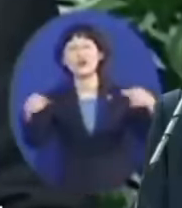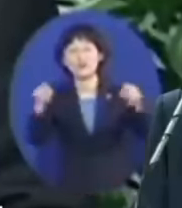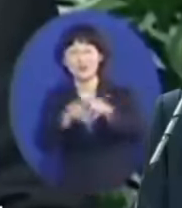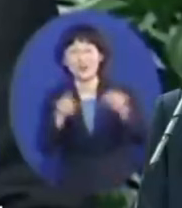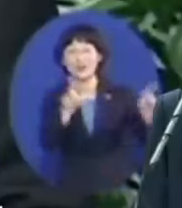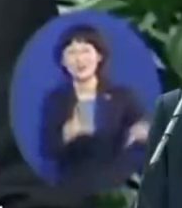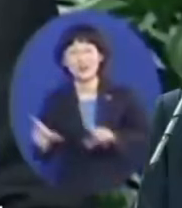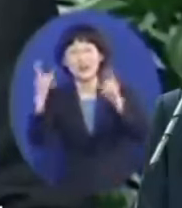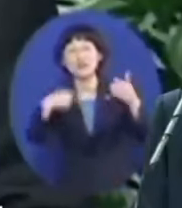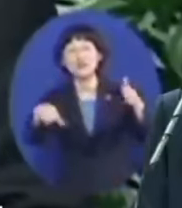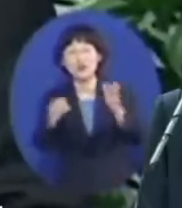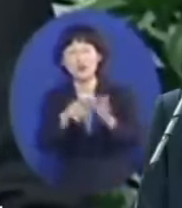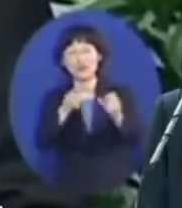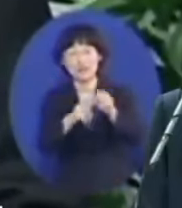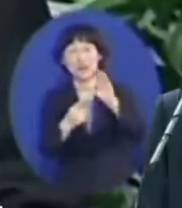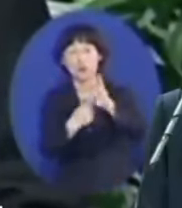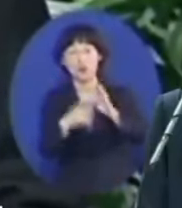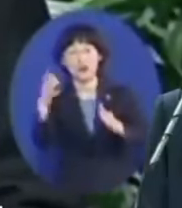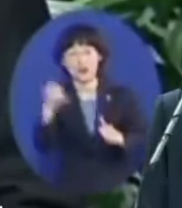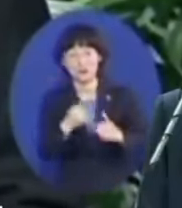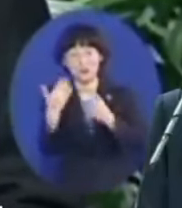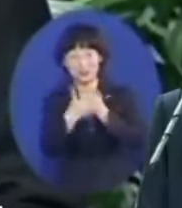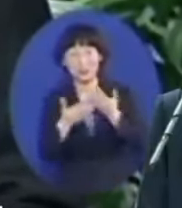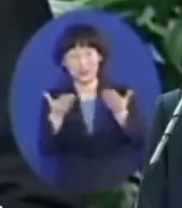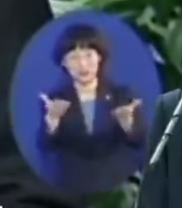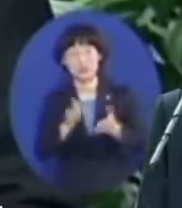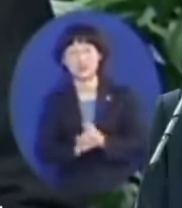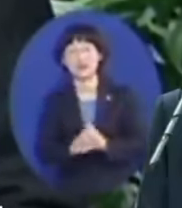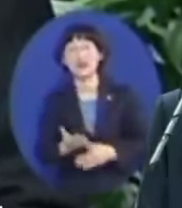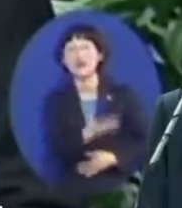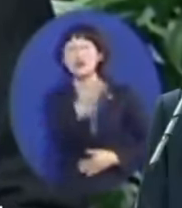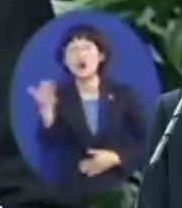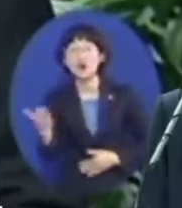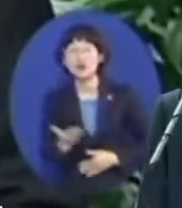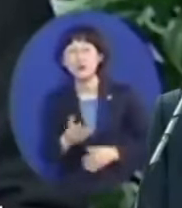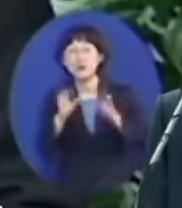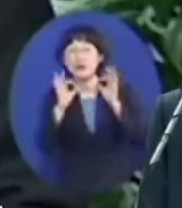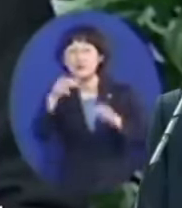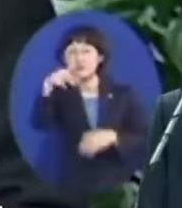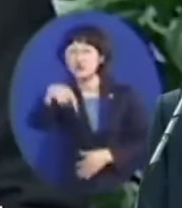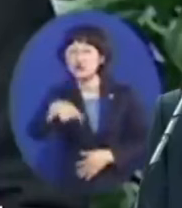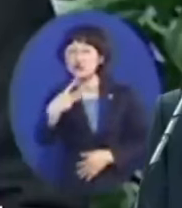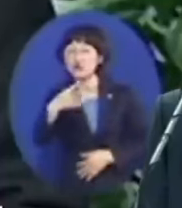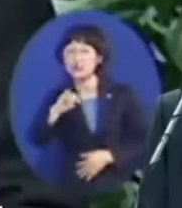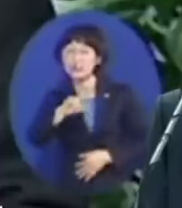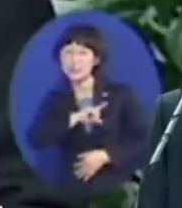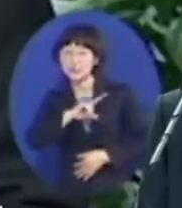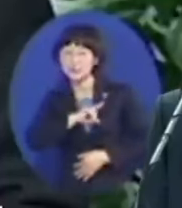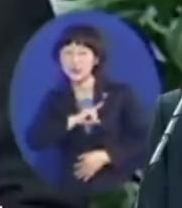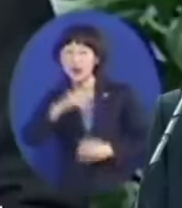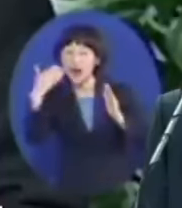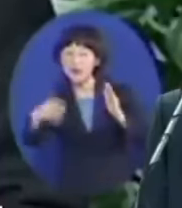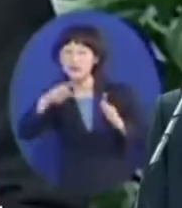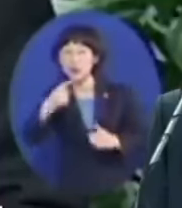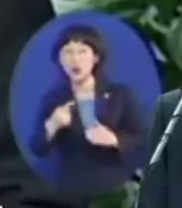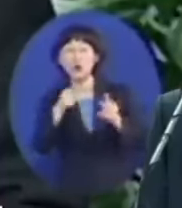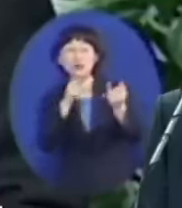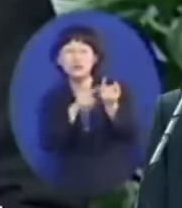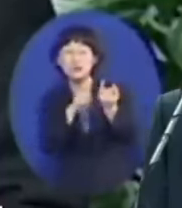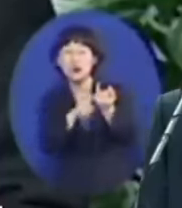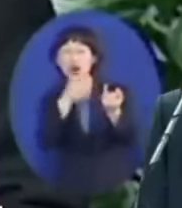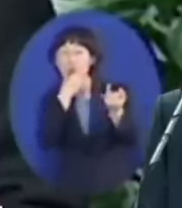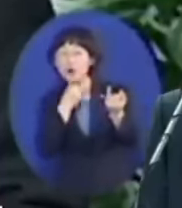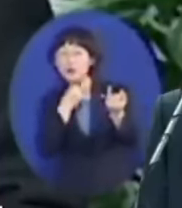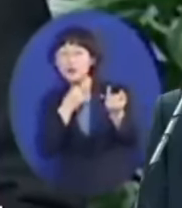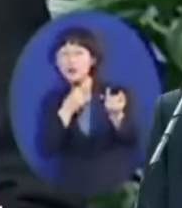위하여 이 제목으로 은혜를 나누겠습니다. 여러분, 김주리 씨의 소설 아직도 그녀는 행복하다는 중에 이런